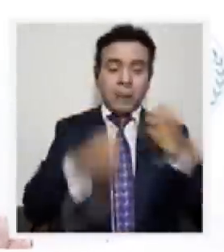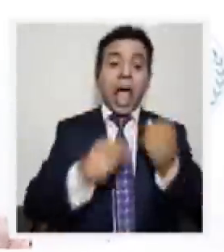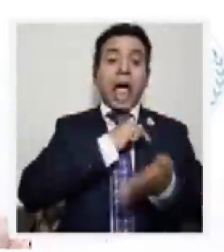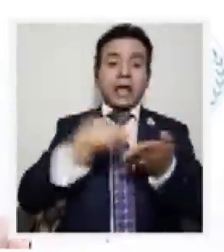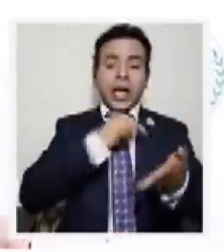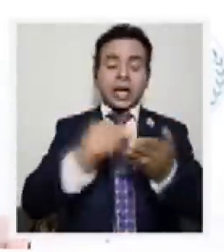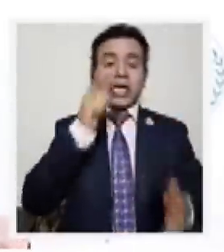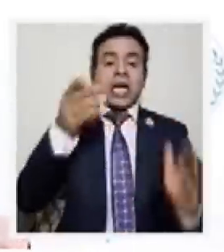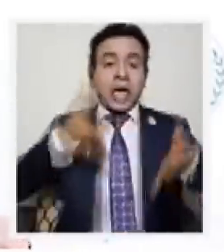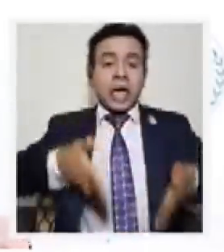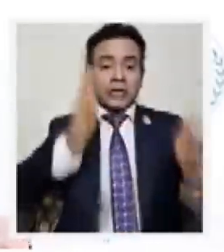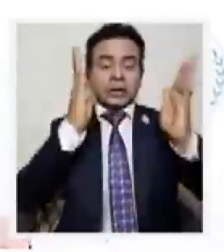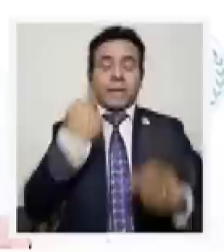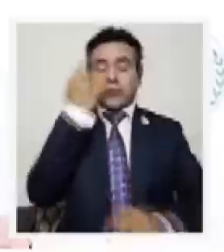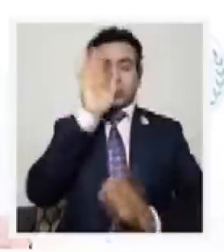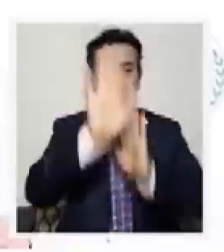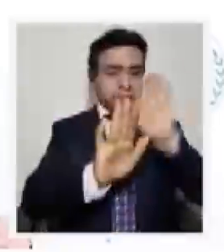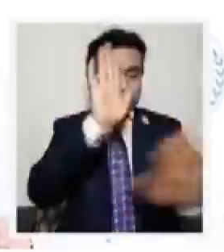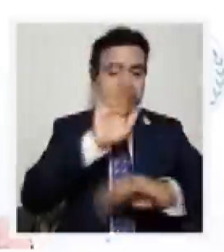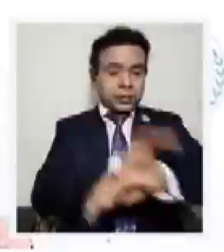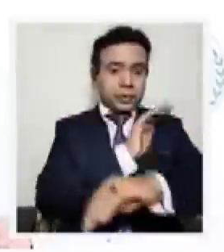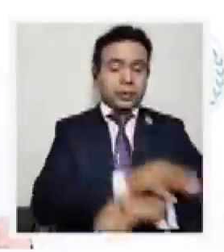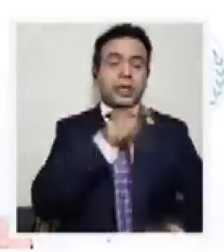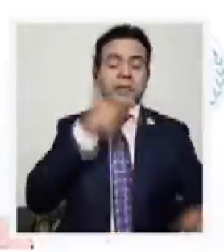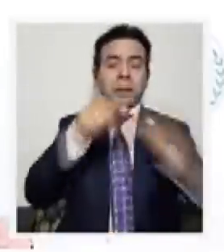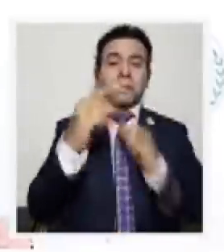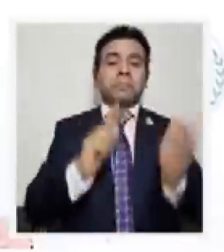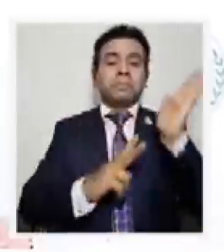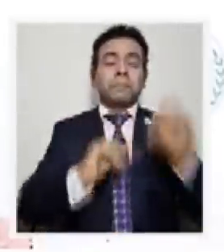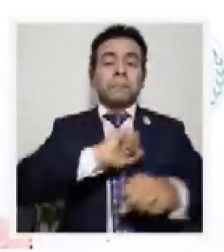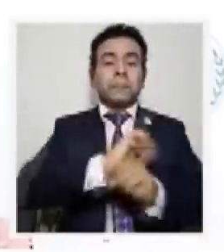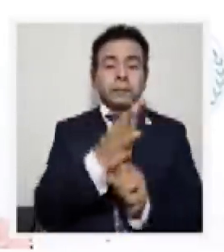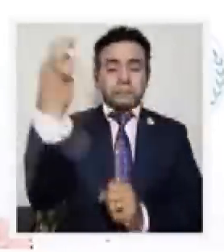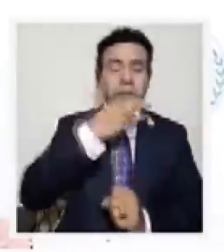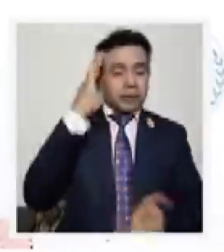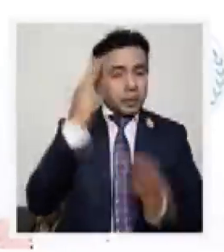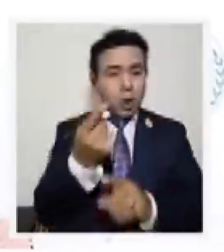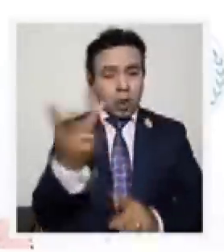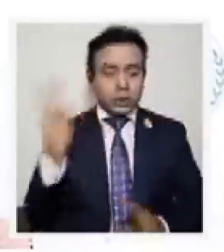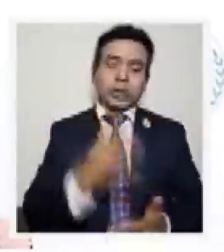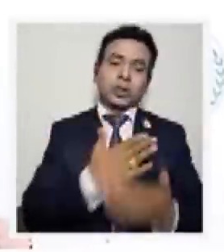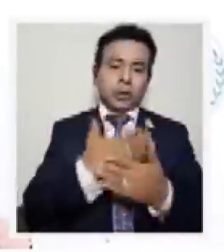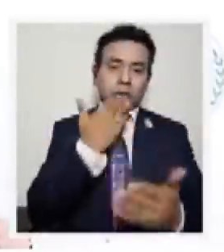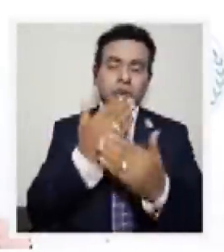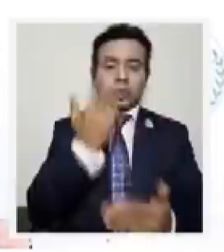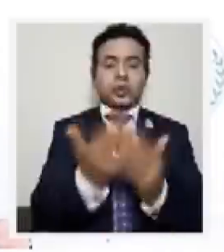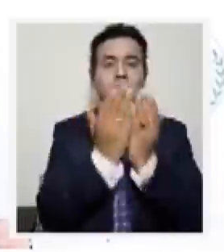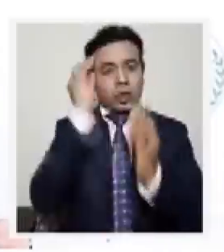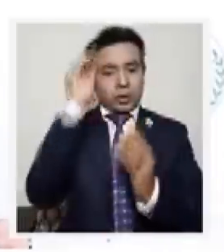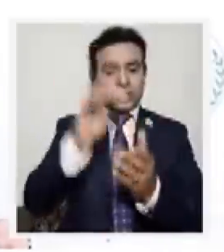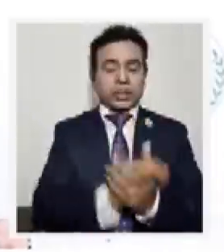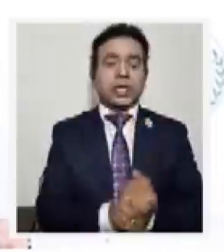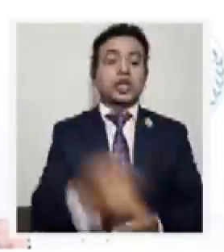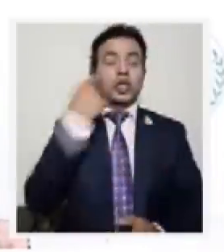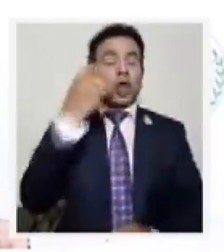কাজ করে যাচ্ছেন এবং তাদের মধ্যে অনেকে আক্রান্ত হয়েছেন, অনেকে মৃত্যুবরণ করেছেন। কৃতজ্ঞতা ধন্যবাদ জানাই প্রশাসনের লোকজন, প্রশাসনের যারা